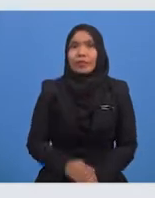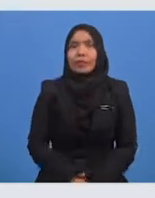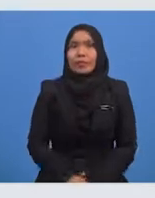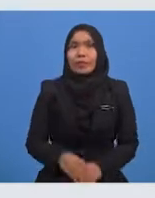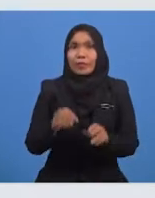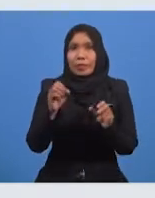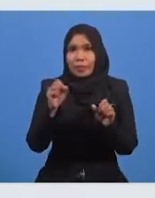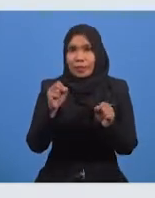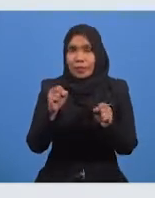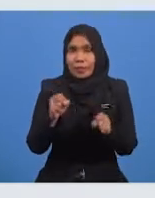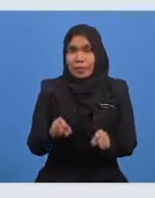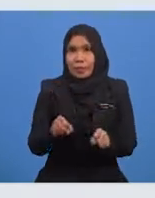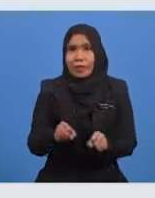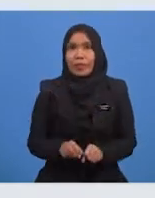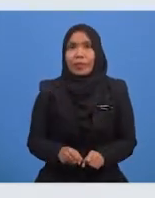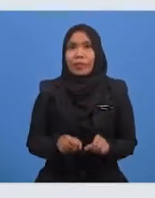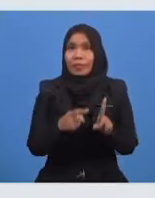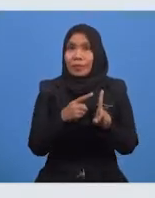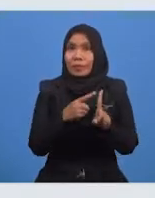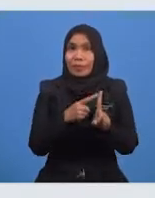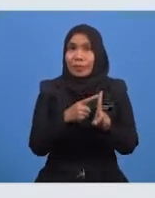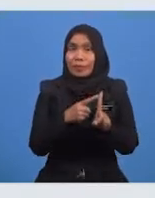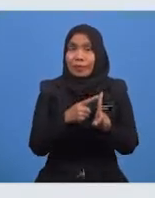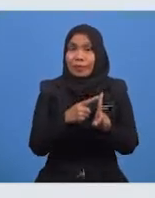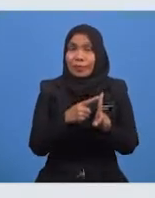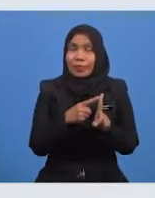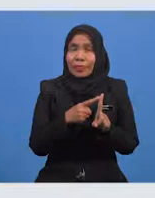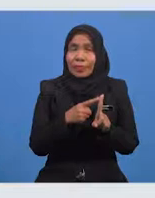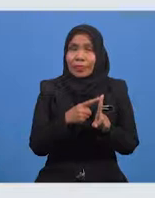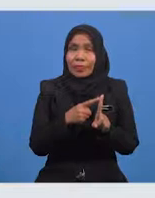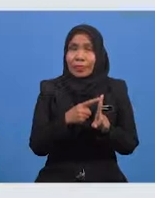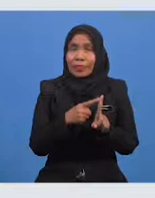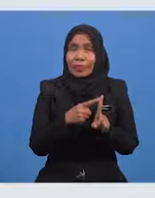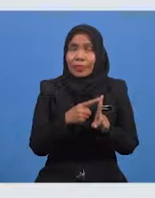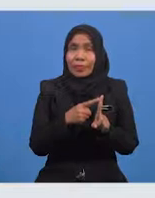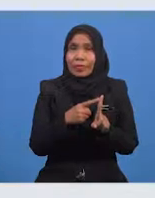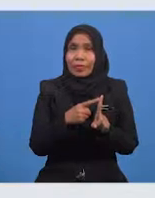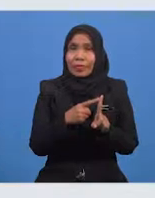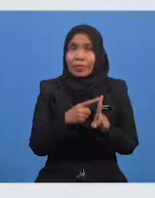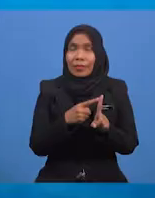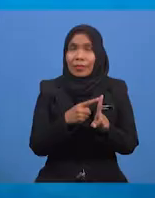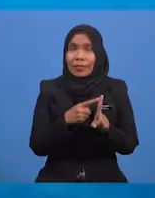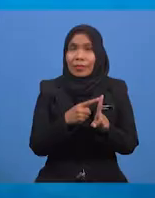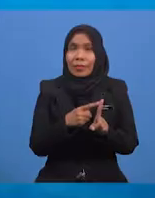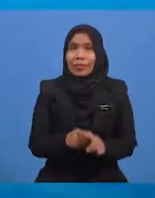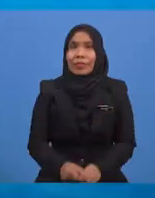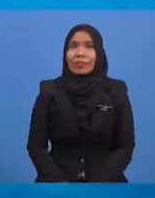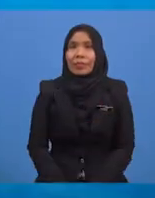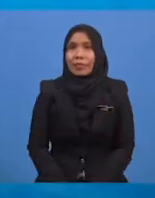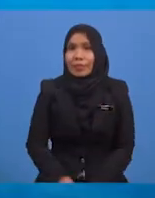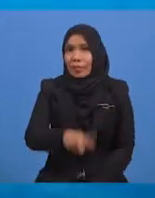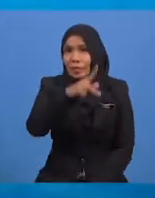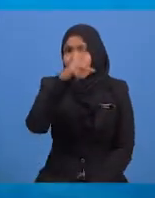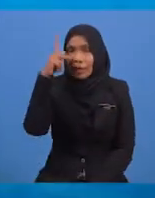pencapaian, penghantaran dan penyimpanan maklumat menjadi lebih teratur. Hal ini kerana faktor ini akan